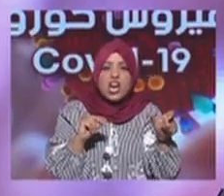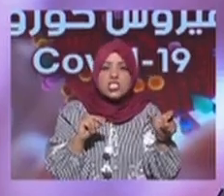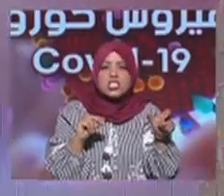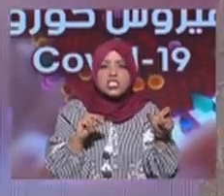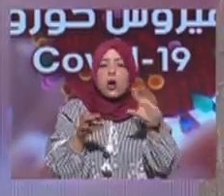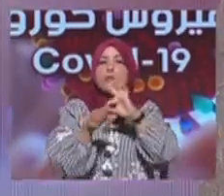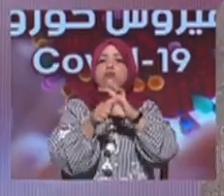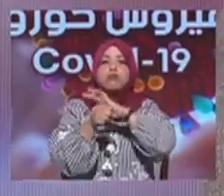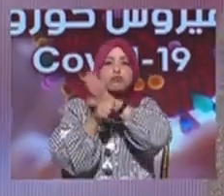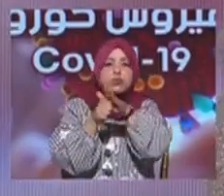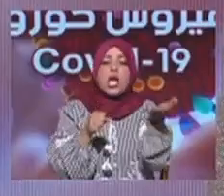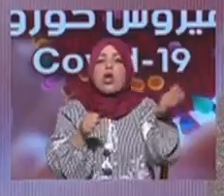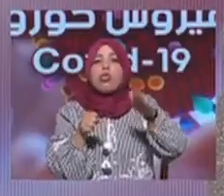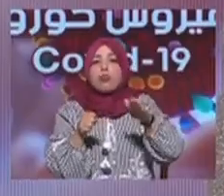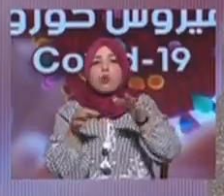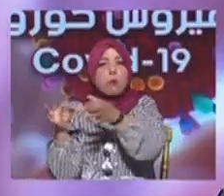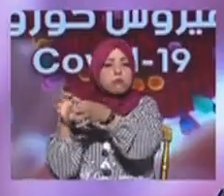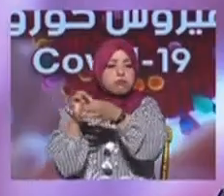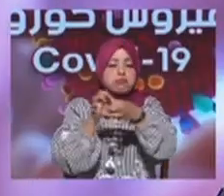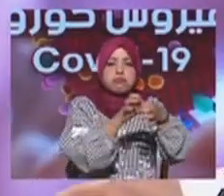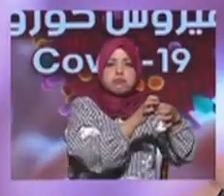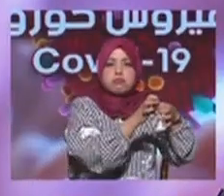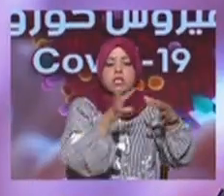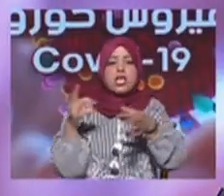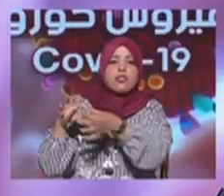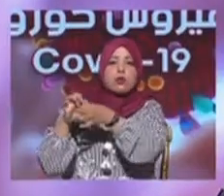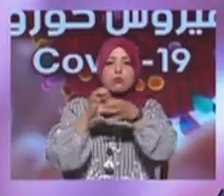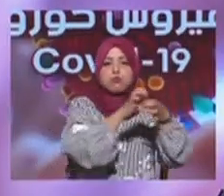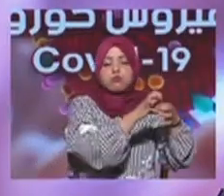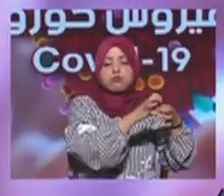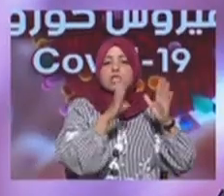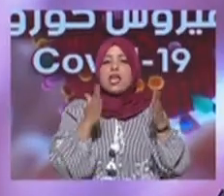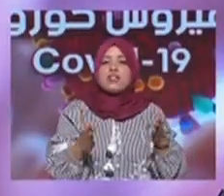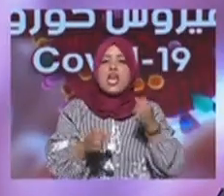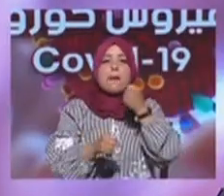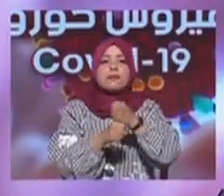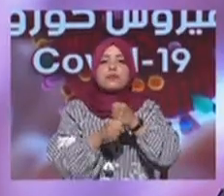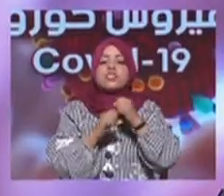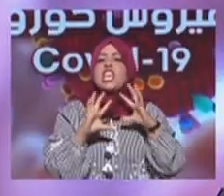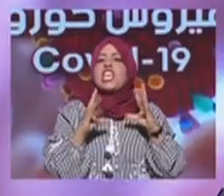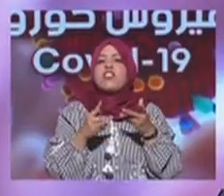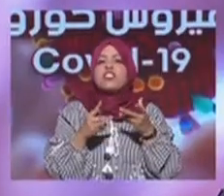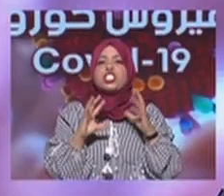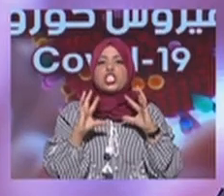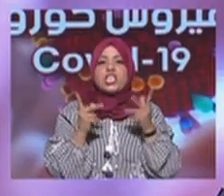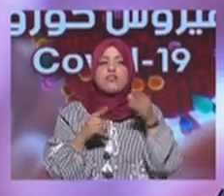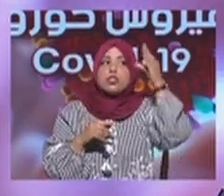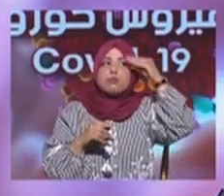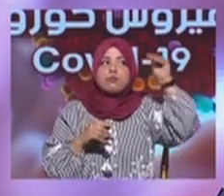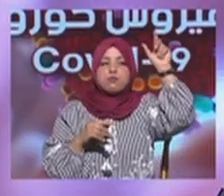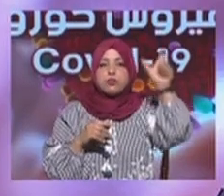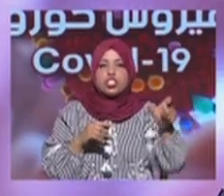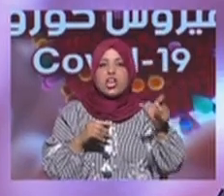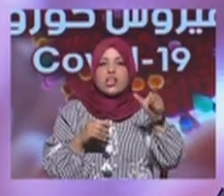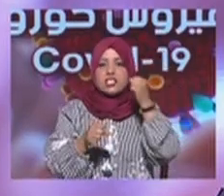نكمل هذا التسلسل الجيني ساعه العمل كيفاش تمنوه نتاع الخبراء نتاع